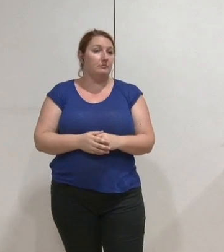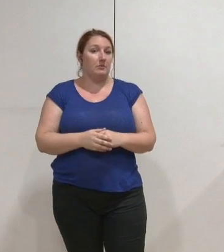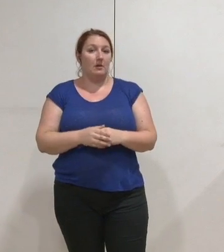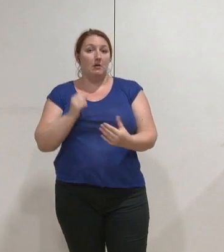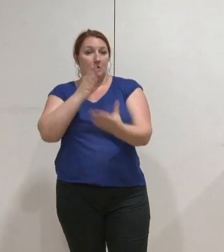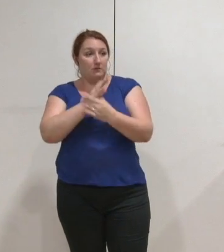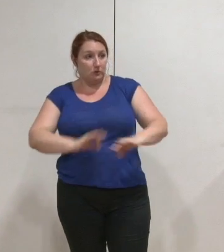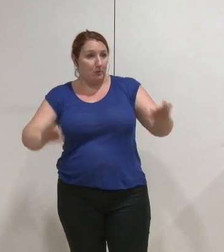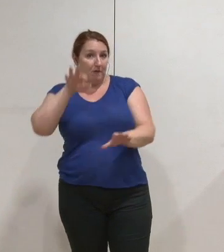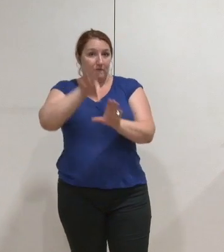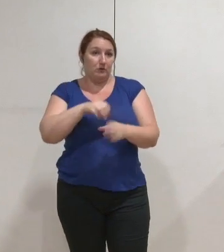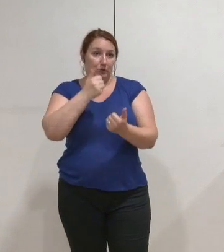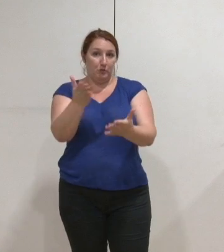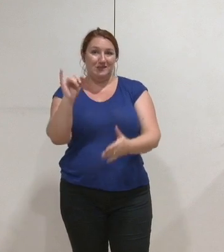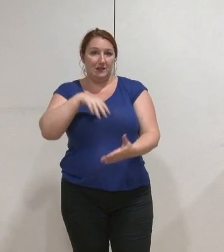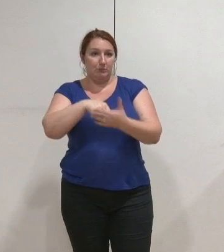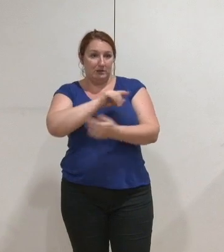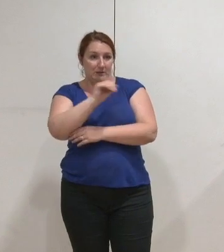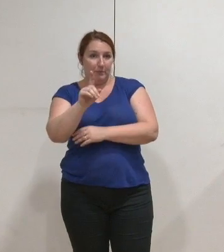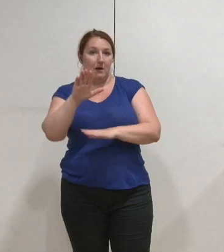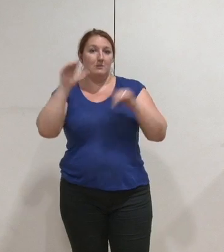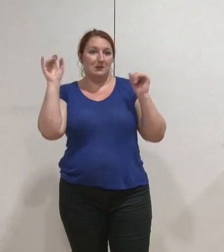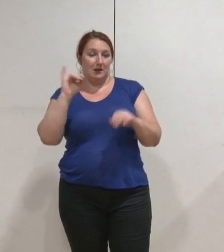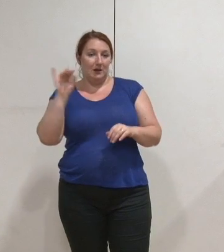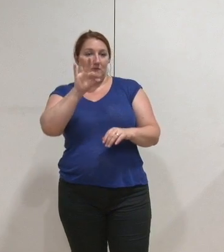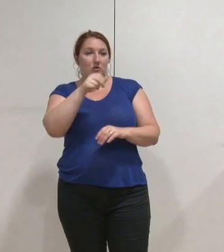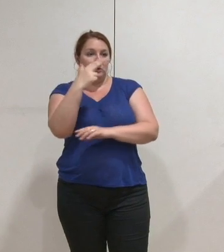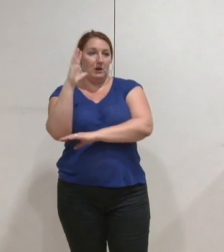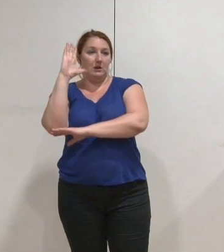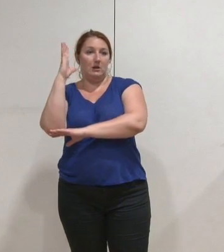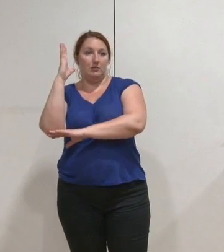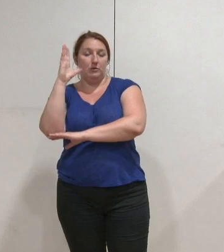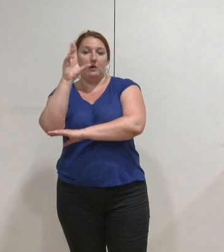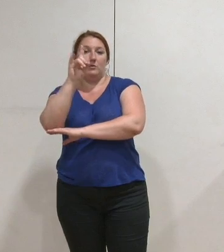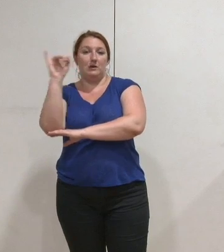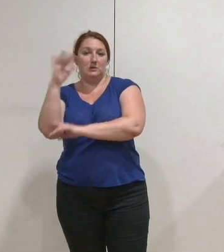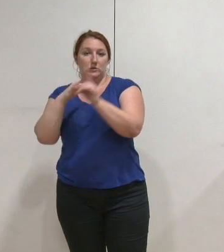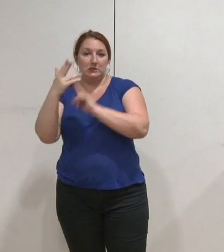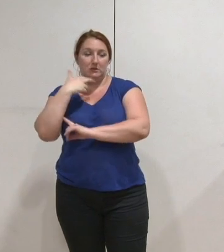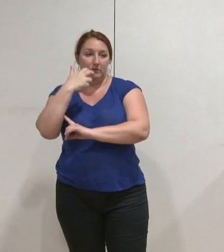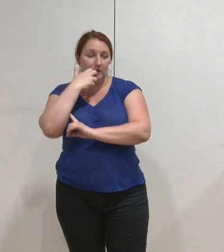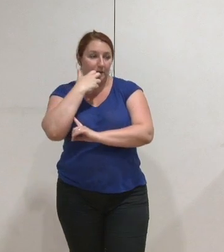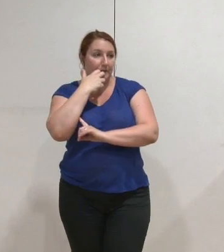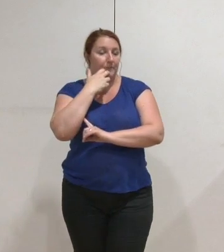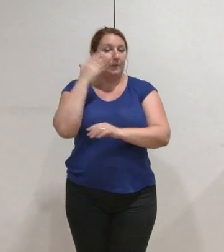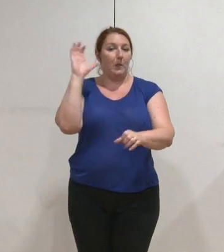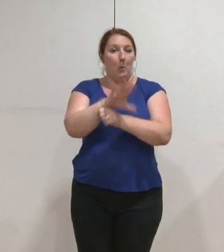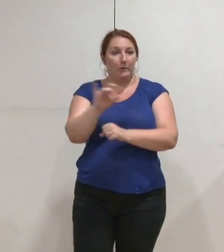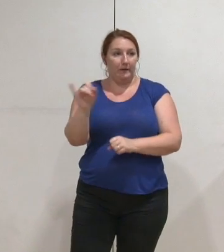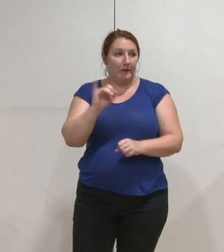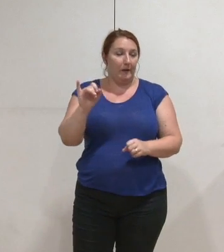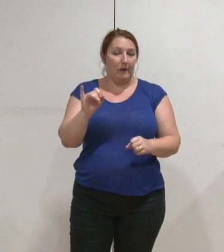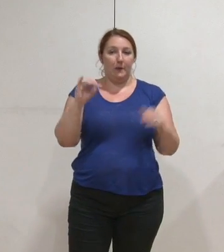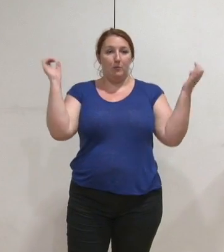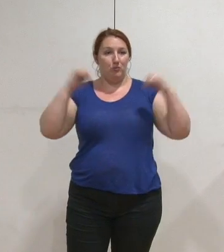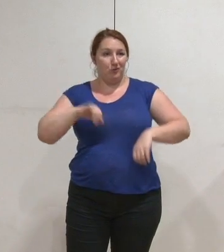voit qui ne prend pas part au vote qui s'abstient national républicain udi société civile qui vote contre